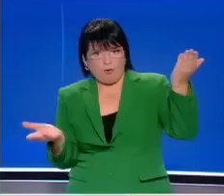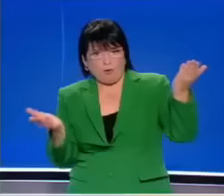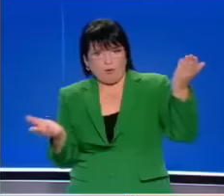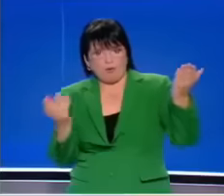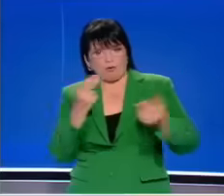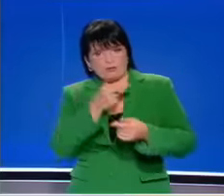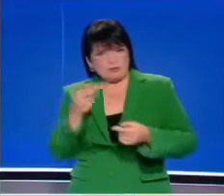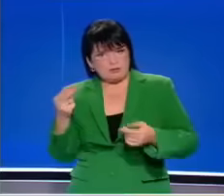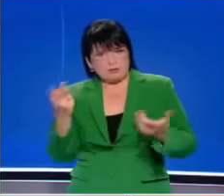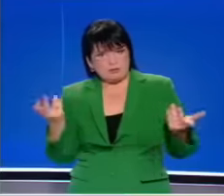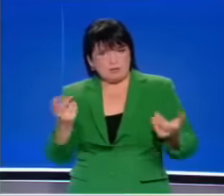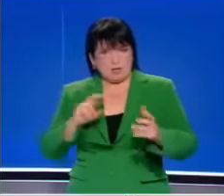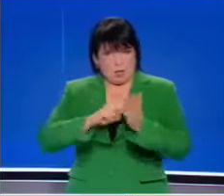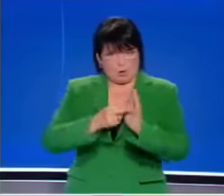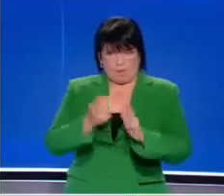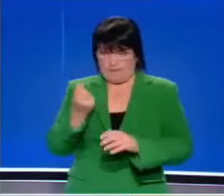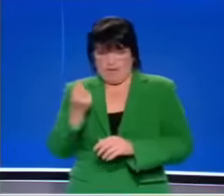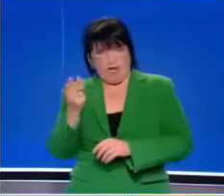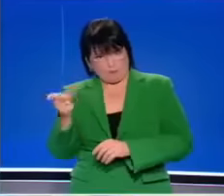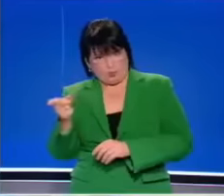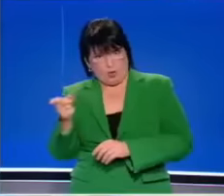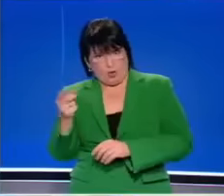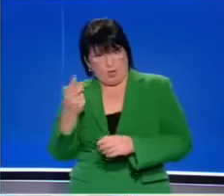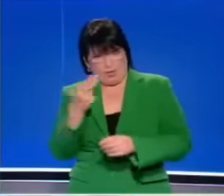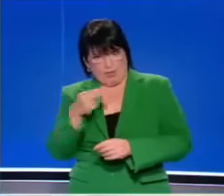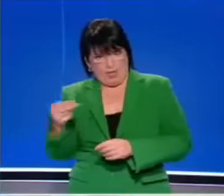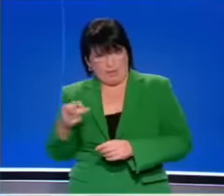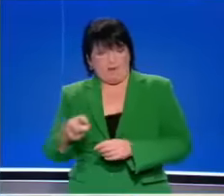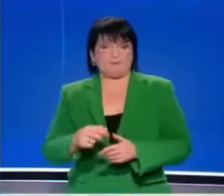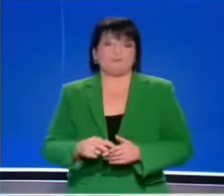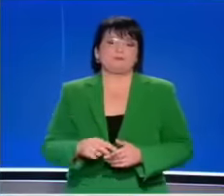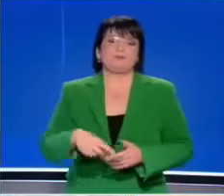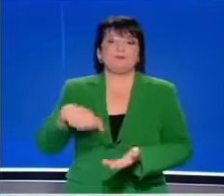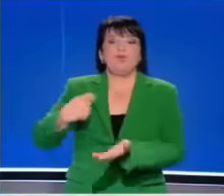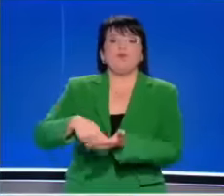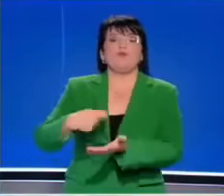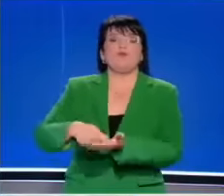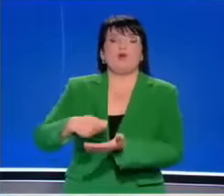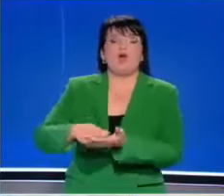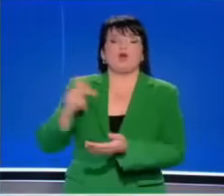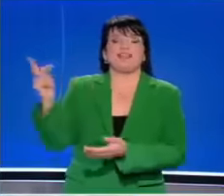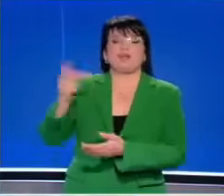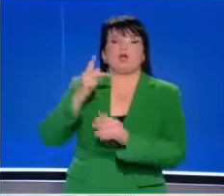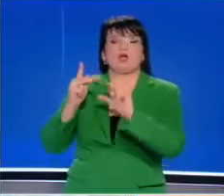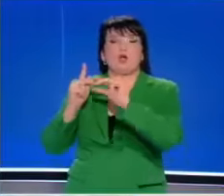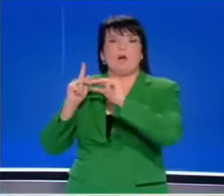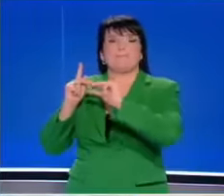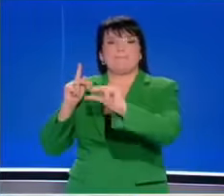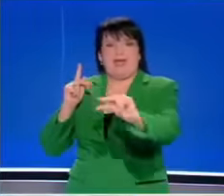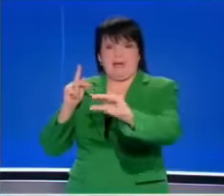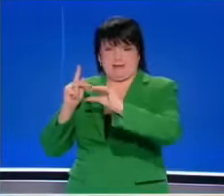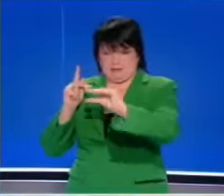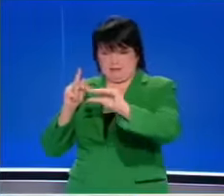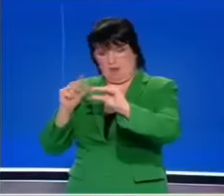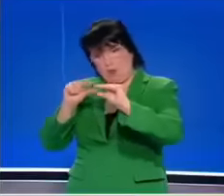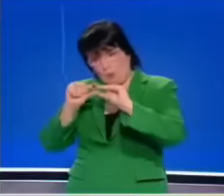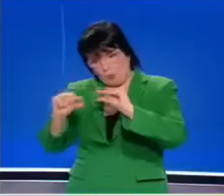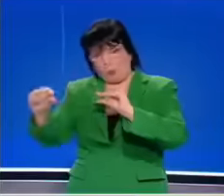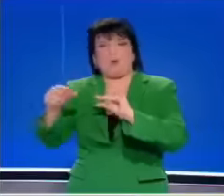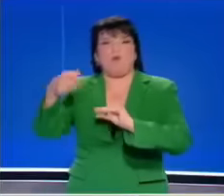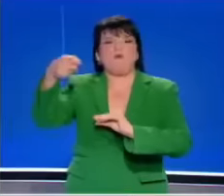αυτή είναι η οικονομία που θέλουμε λοιπόν έχουμε κά ξεκ να αυξηθεί λέτε ο φόρος στα μερίσματα να πάει από πέντε στα 10 και στα 15 ν λ